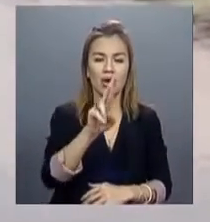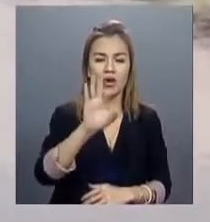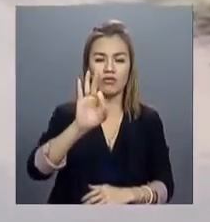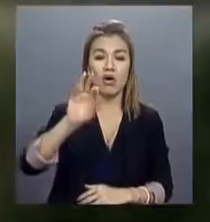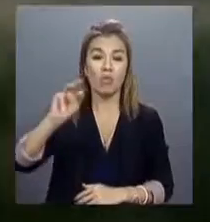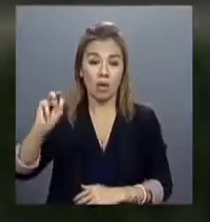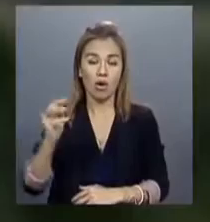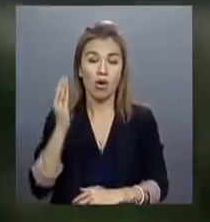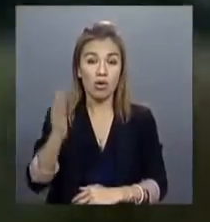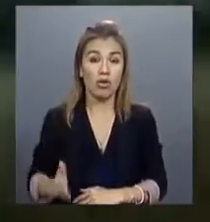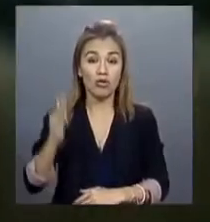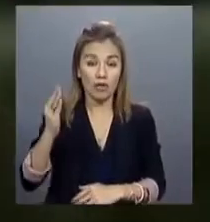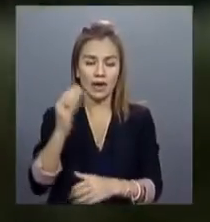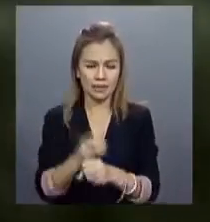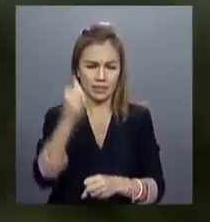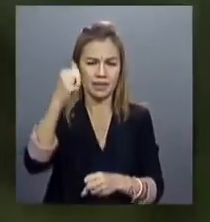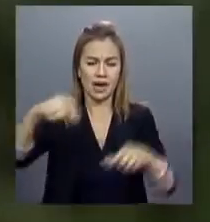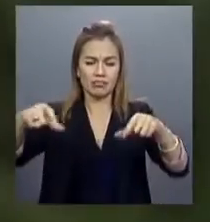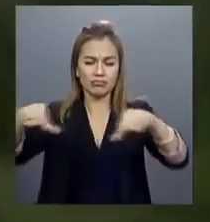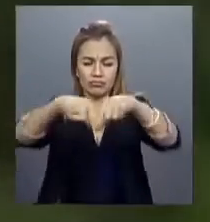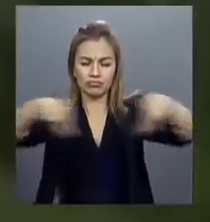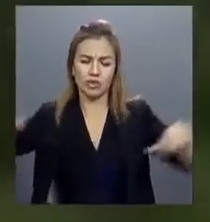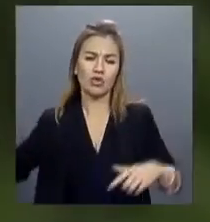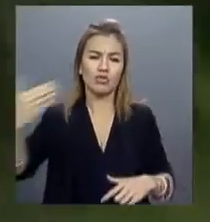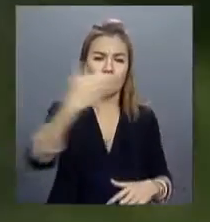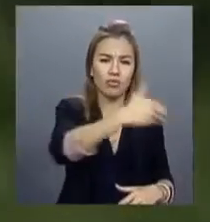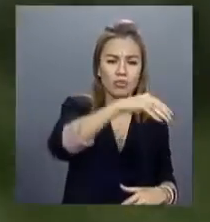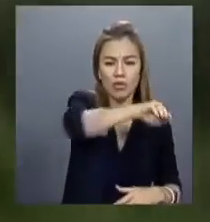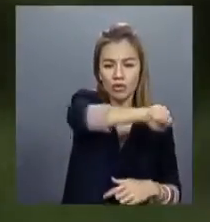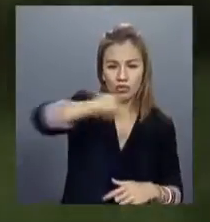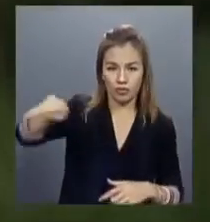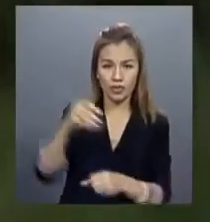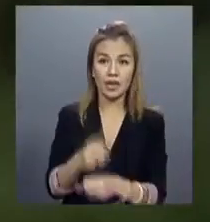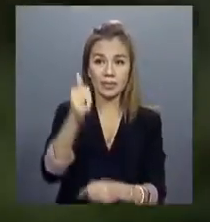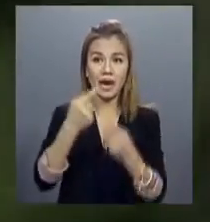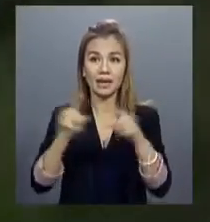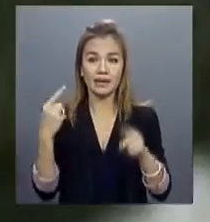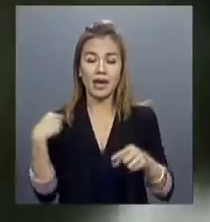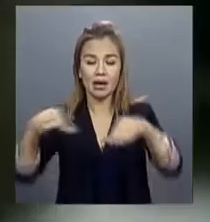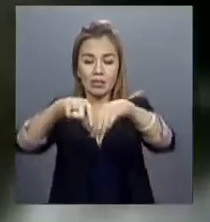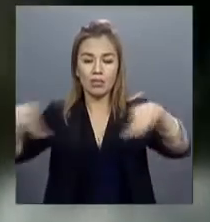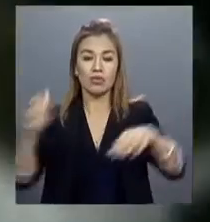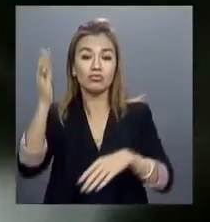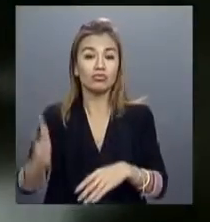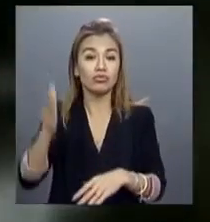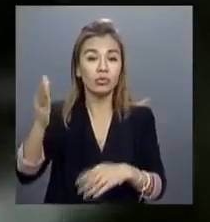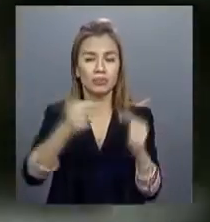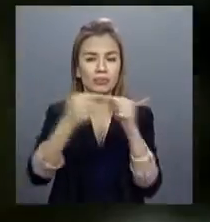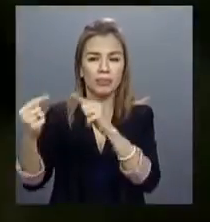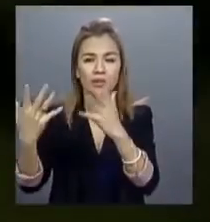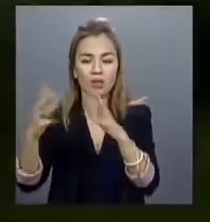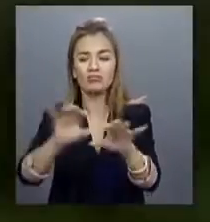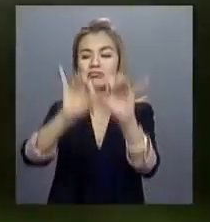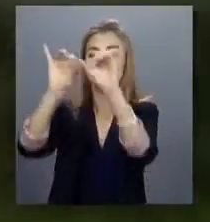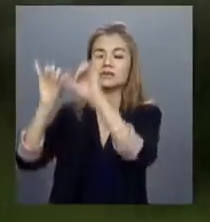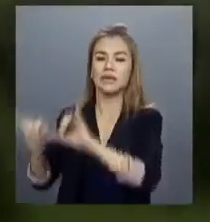ขบวนอื่นๆสามารถเดินทางได้ตามปกติส่วนผู้โดยสารที่มากับขบวนที่เกิดอุบัติเหตุหากไม่ประสงค์จะเดินทางต่อก็สามารถ